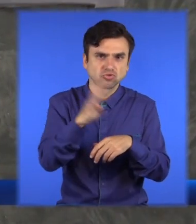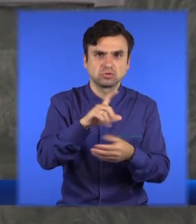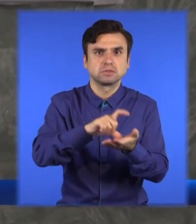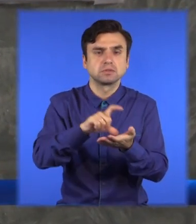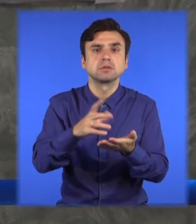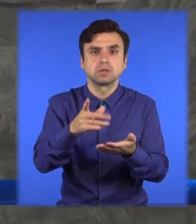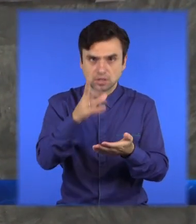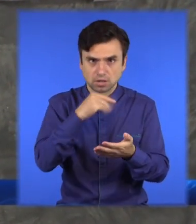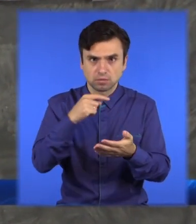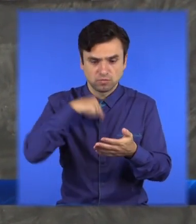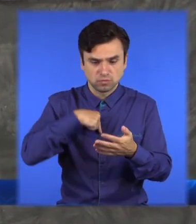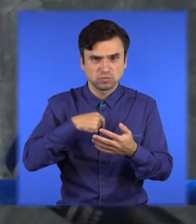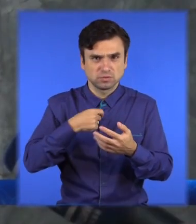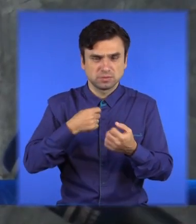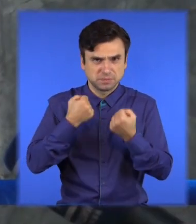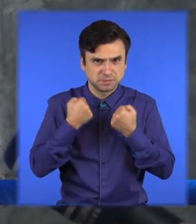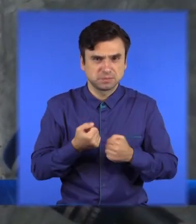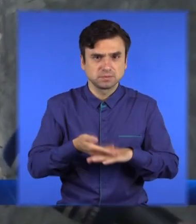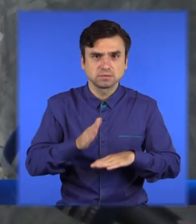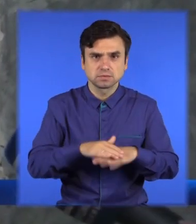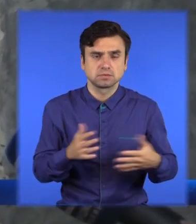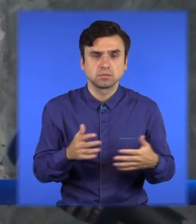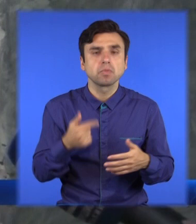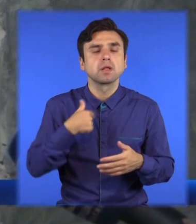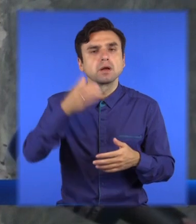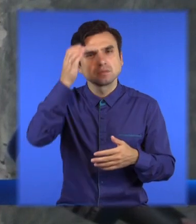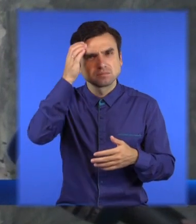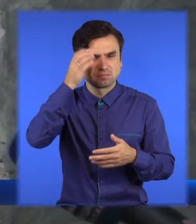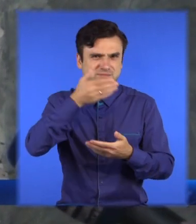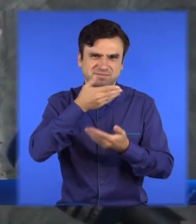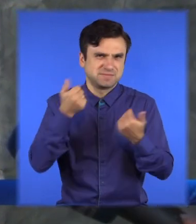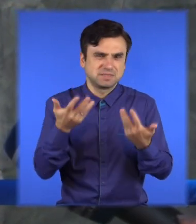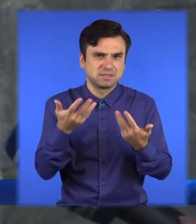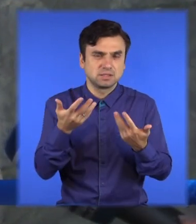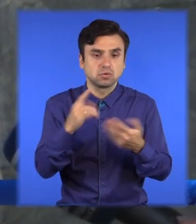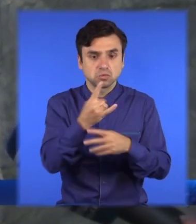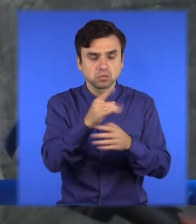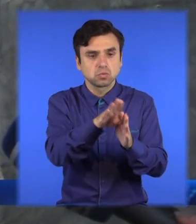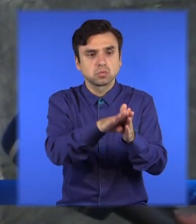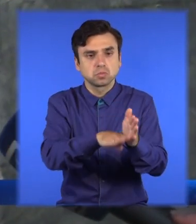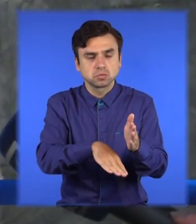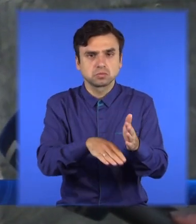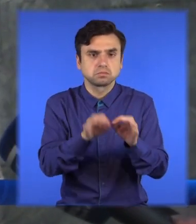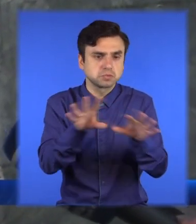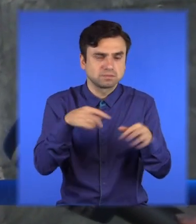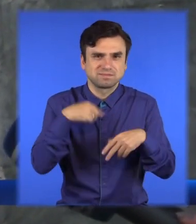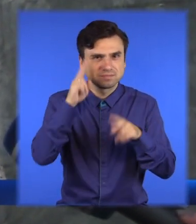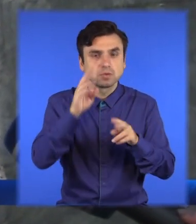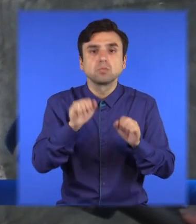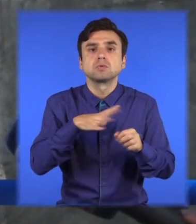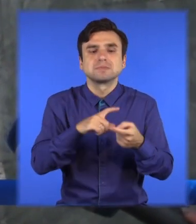води. Я не судебный эксперт, поэтому я не могу судить как администратор, почему стало ребенку